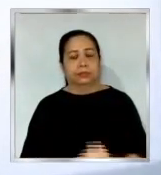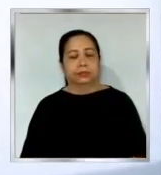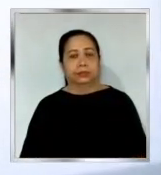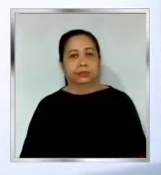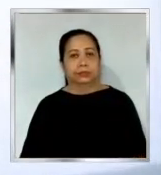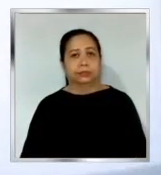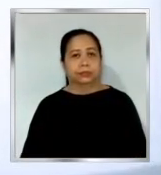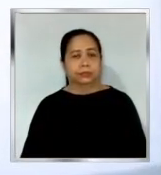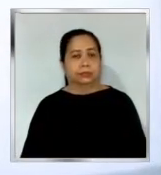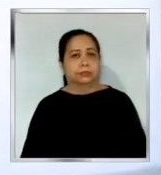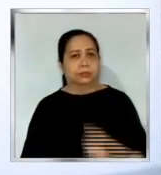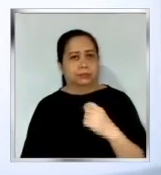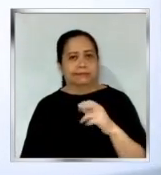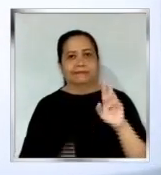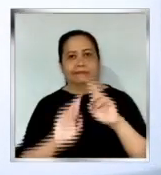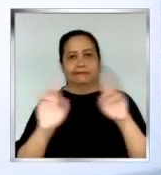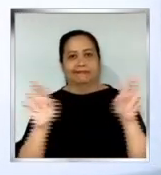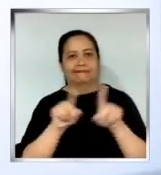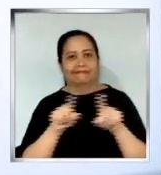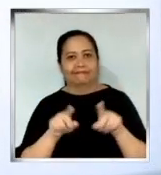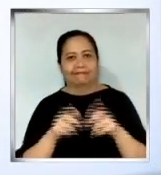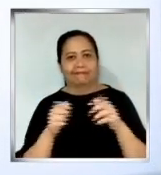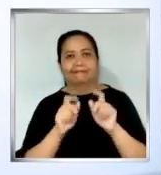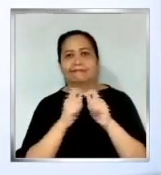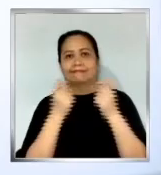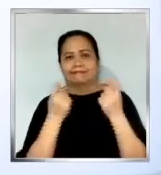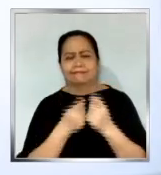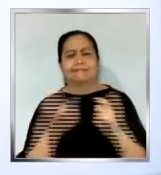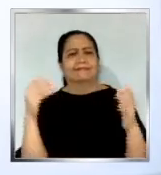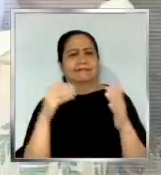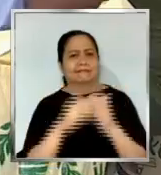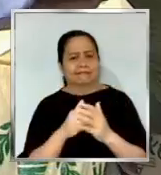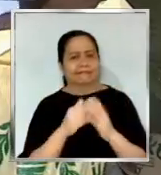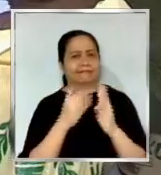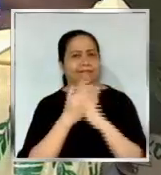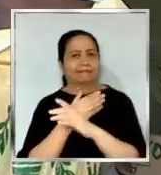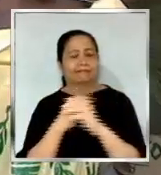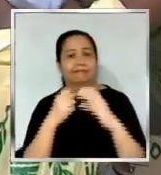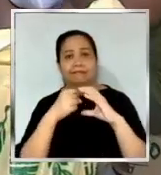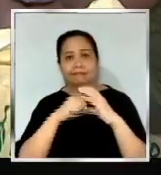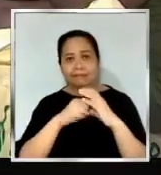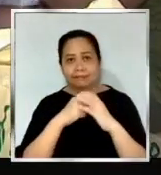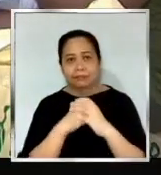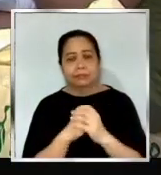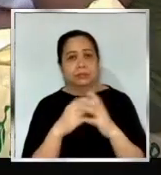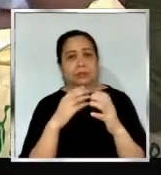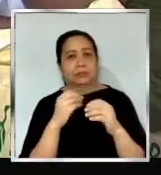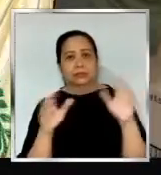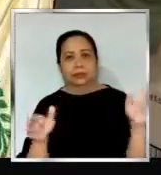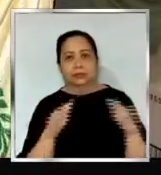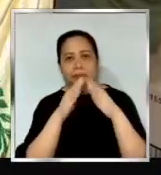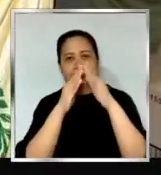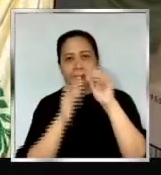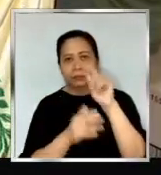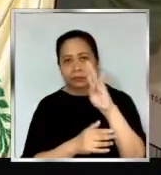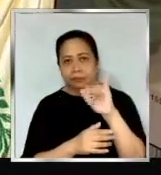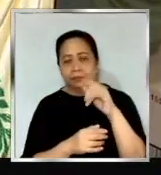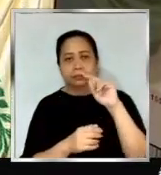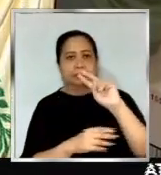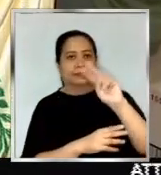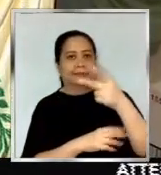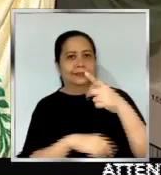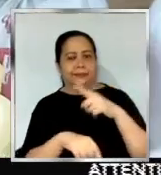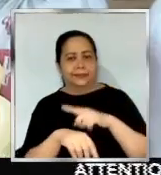At nakahanda na rin po ang aming team sa muling pagbabalik sa Camarines Sur at sa Albay para sa ikalawang bugso